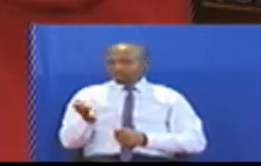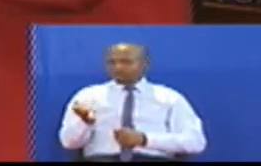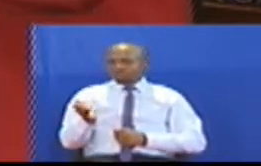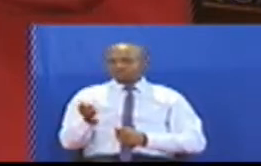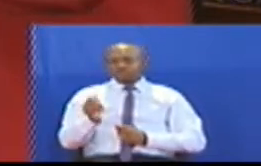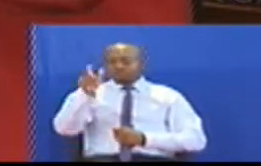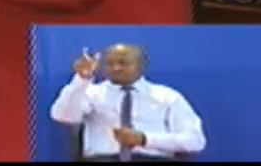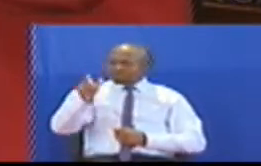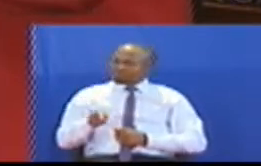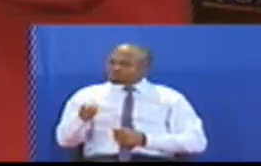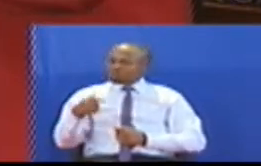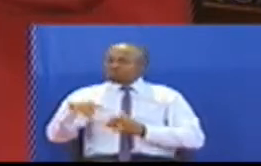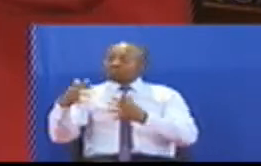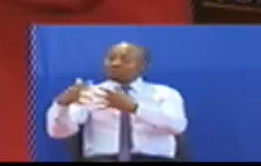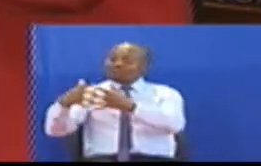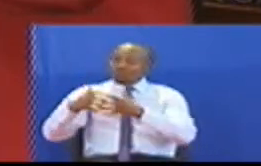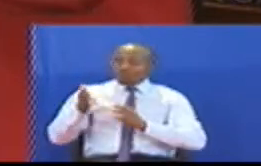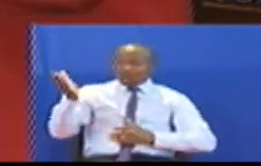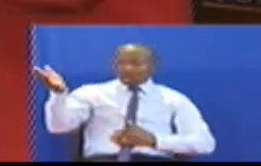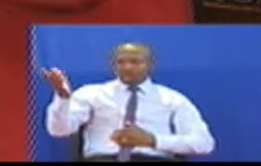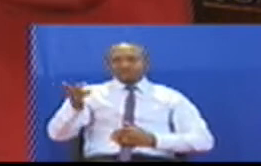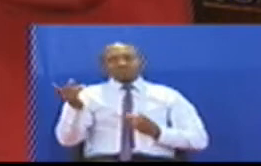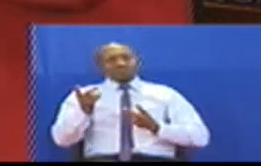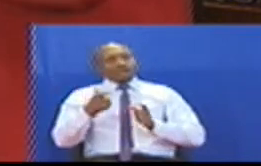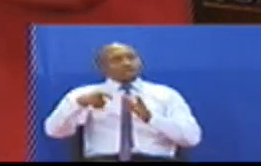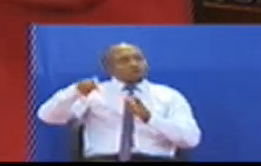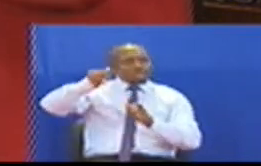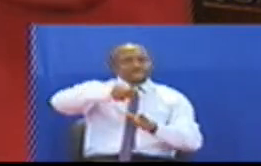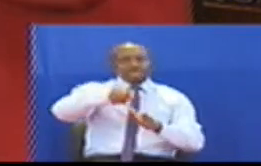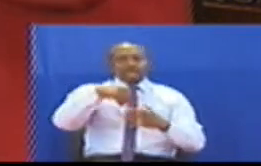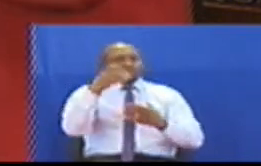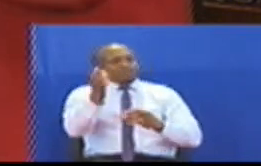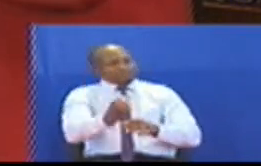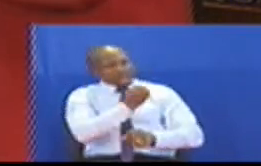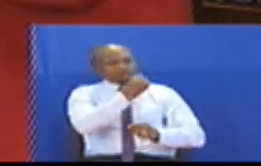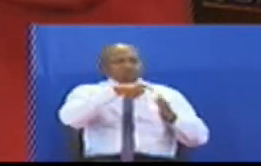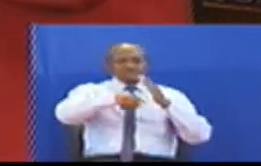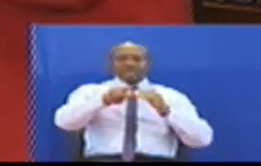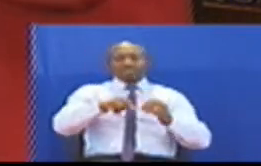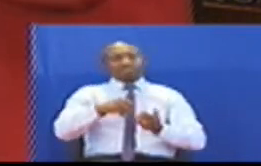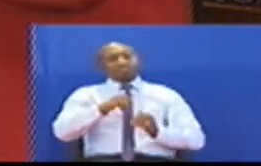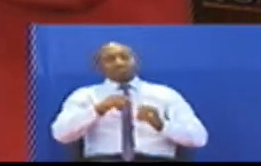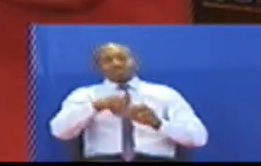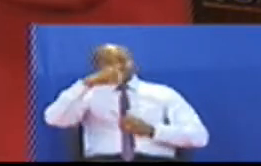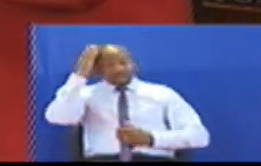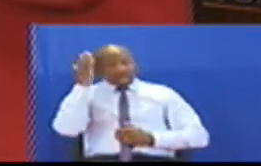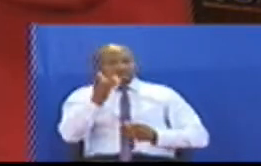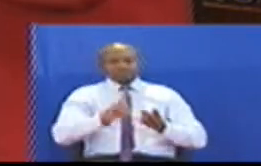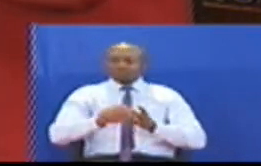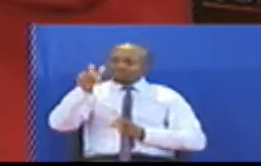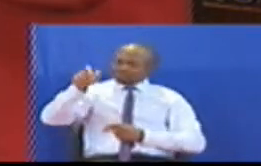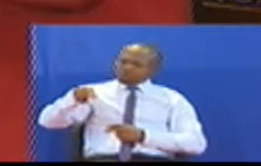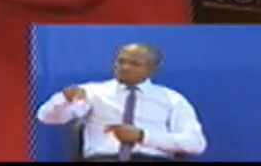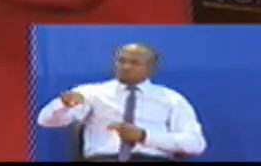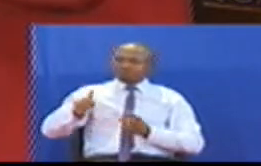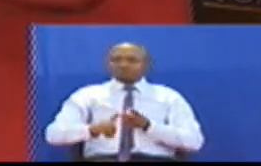mvuvi huyu naye anaongeza mapato ndani ya mfuko wetu wa taifa. Mvuvi huyu ni sawa na